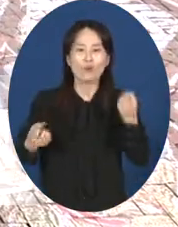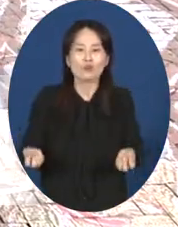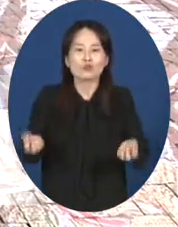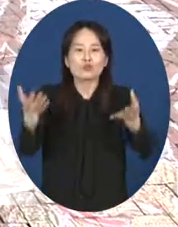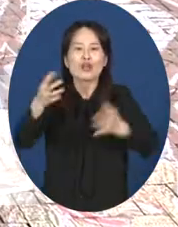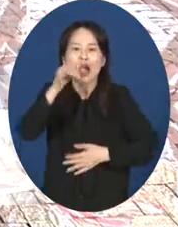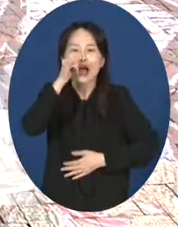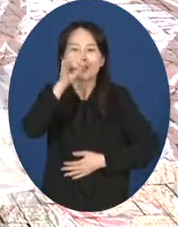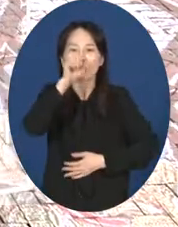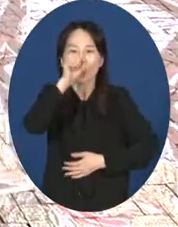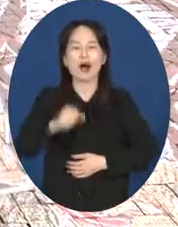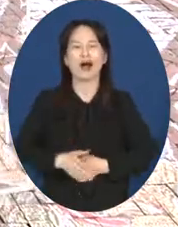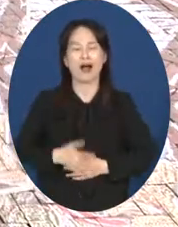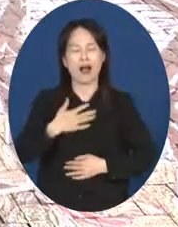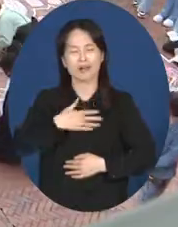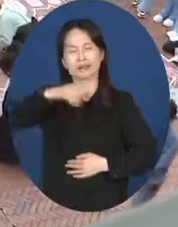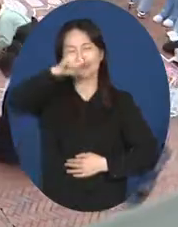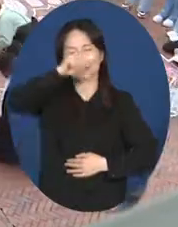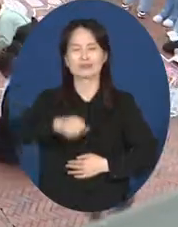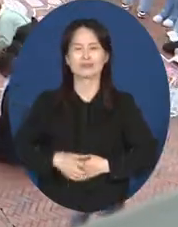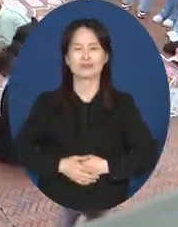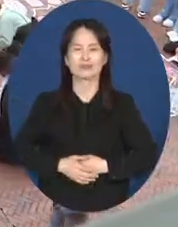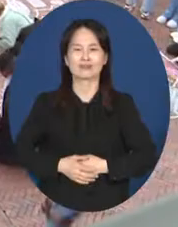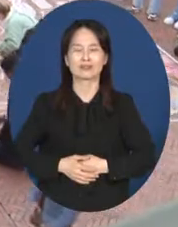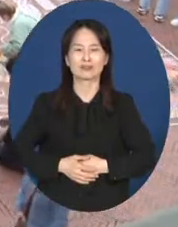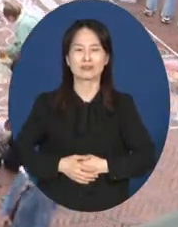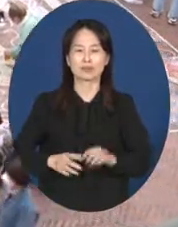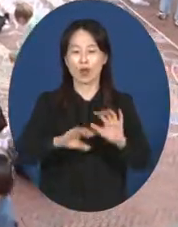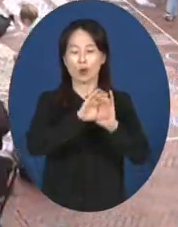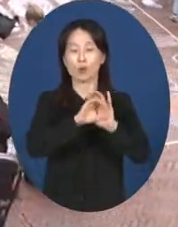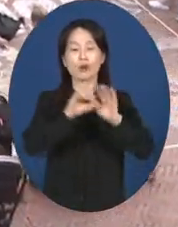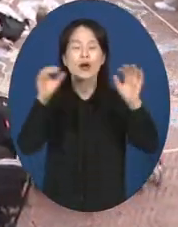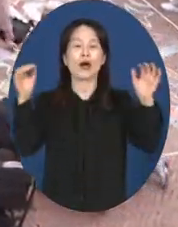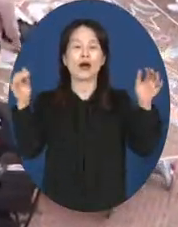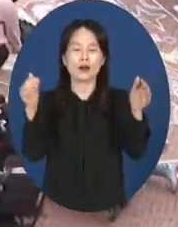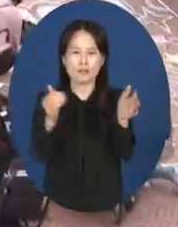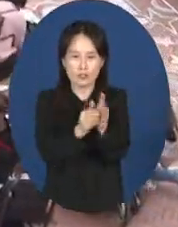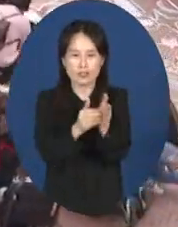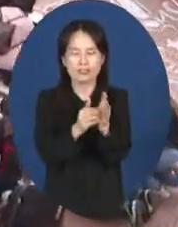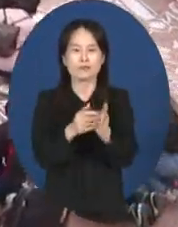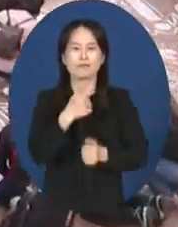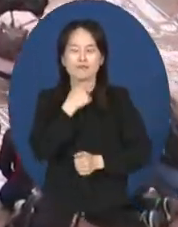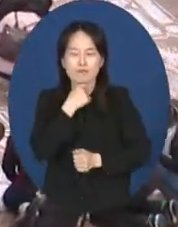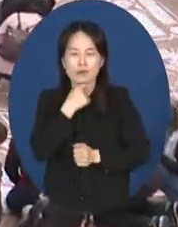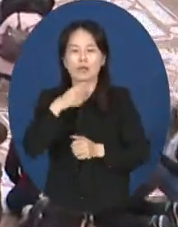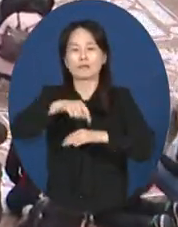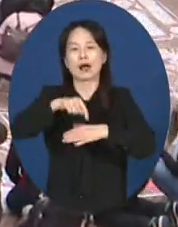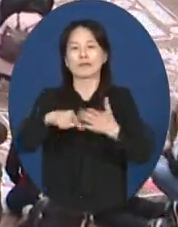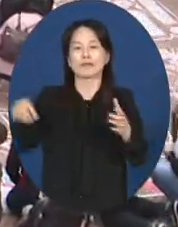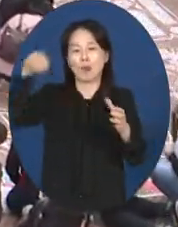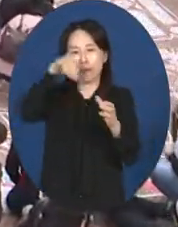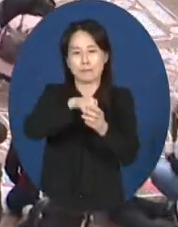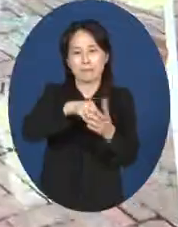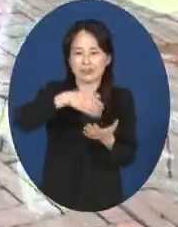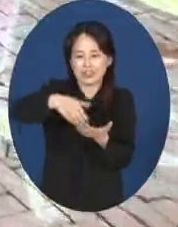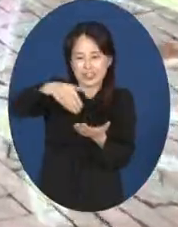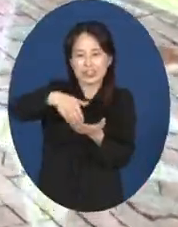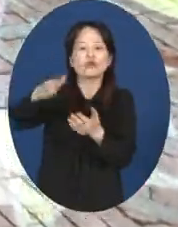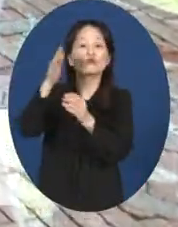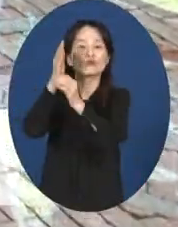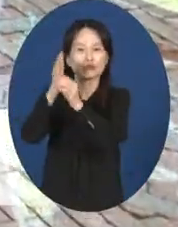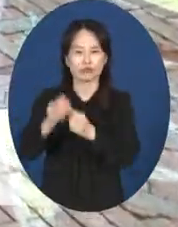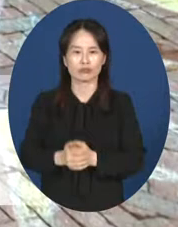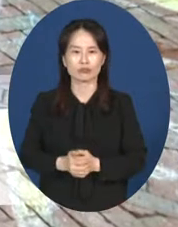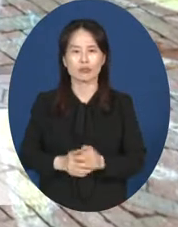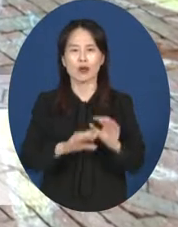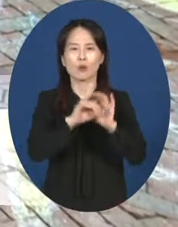Yeah, the DJ. Yeah, I feel great. It's so fun. 코로나19 종식을 염원하는 마음을 메시지로 그려 내려가는 것.